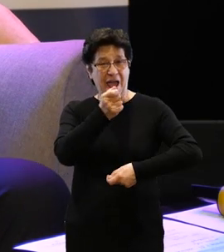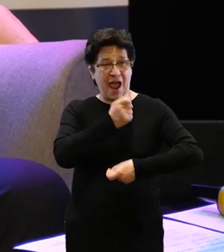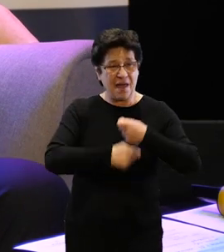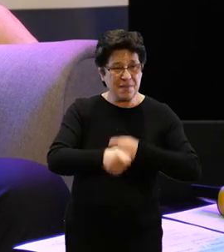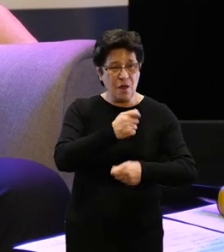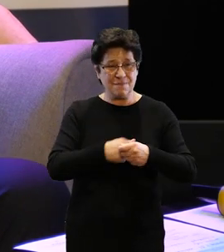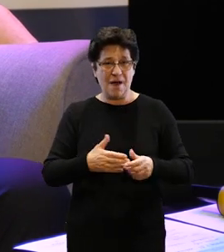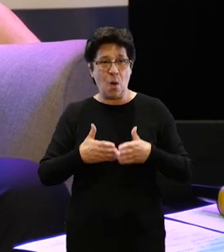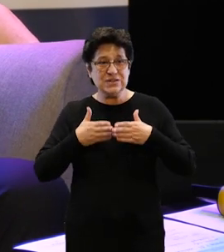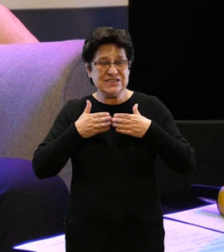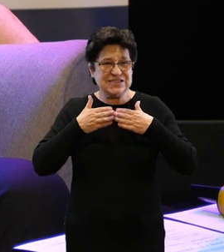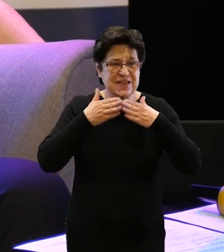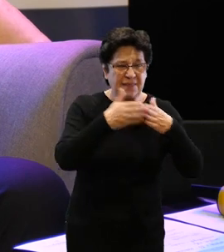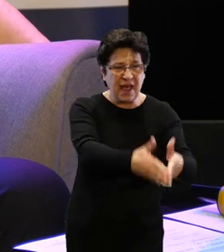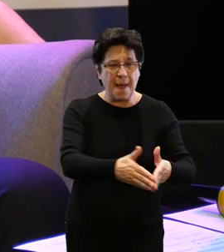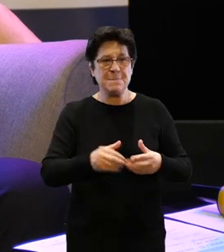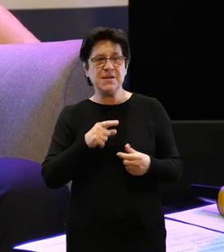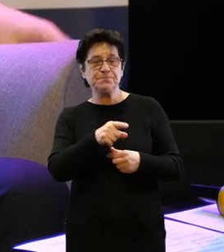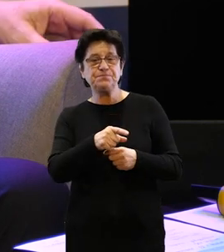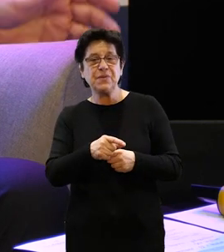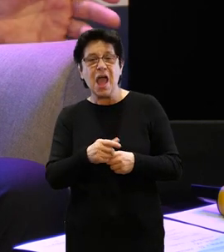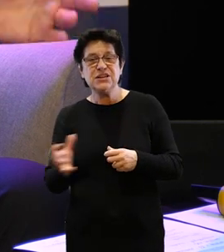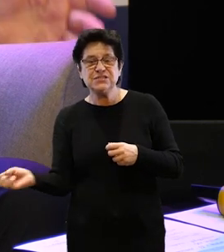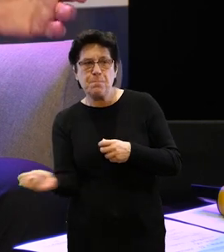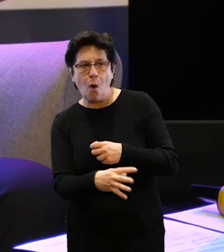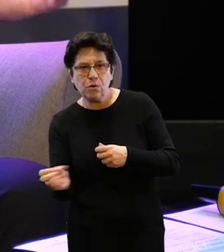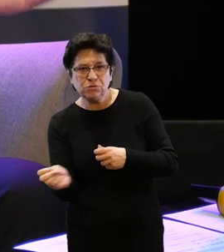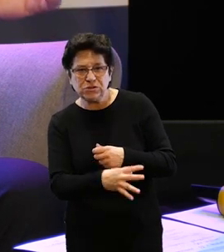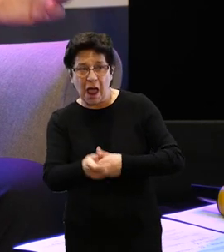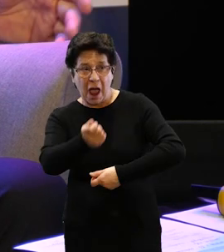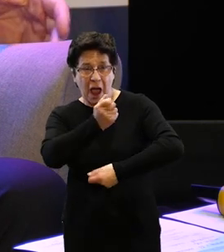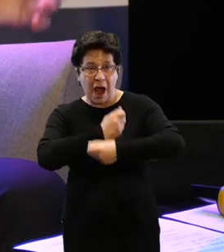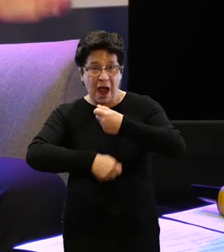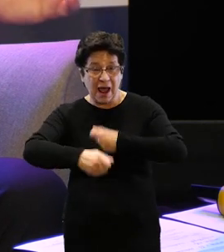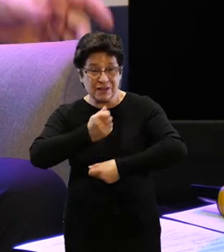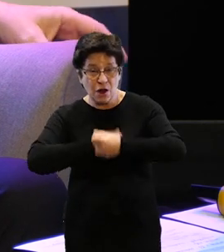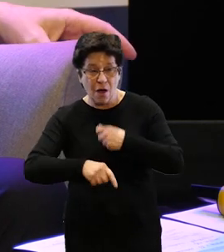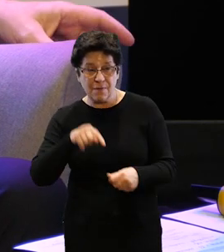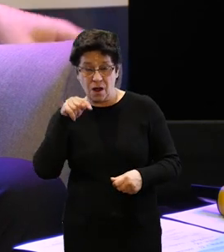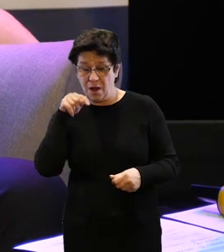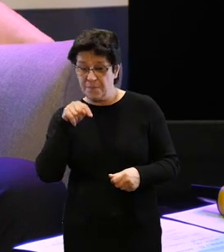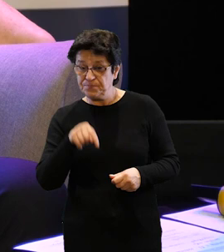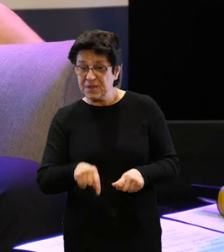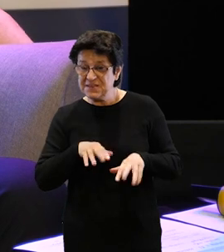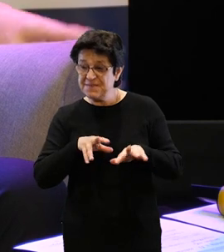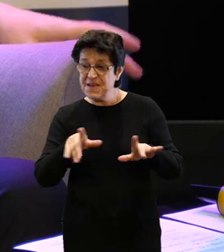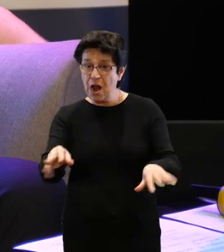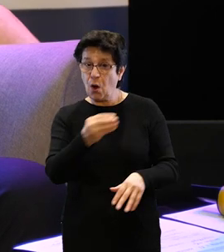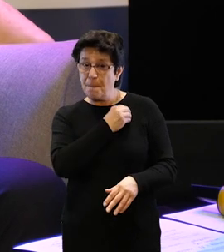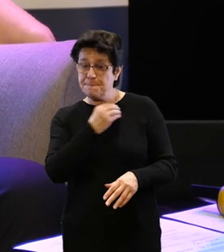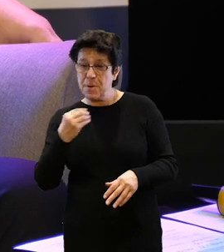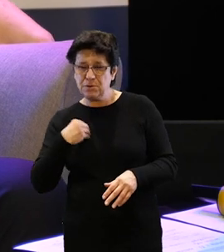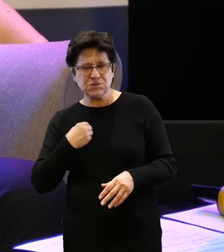statkami barkami zboża oczywiście z Wielkopolski która zawsze żywiła i broniła czyli